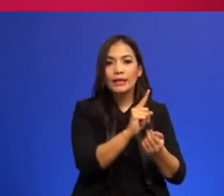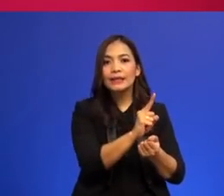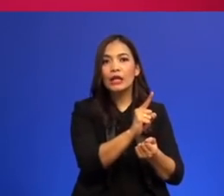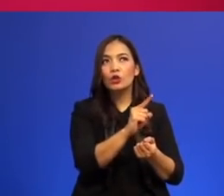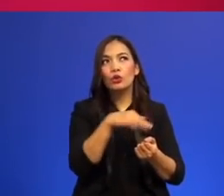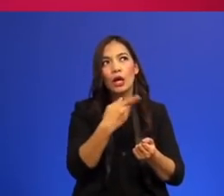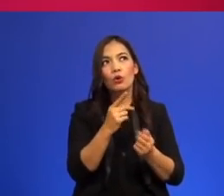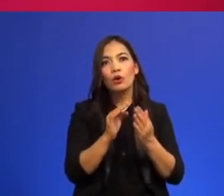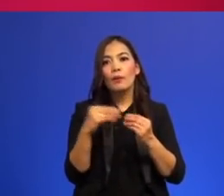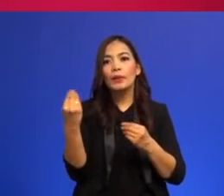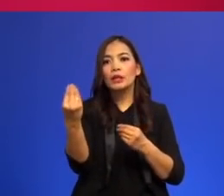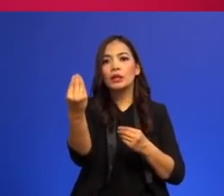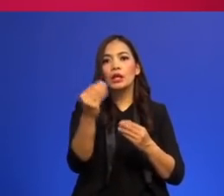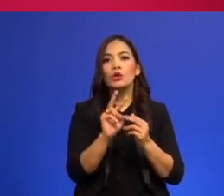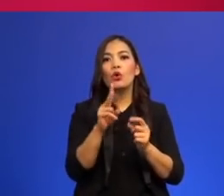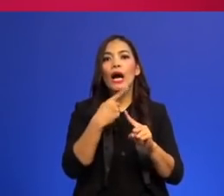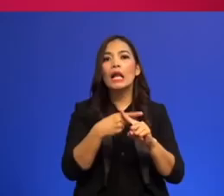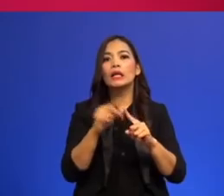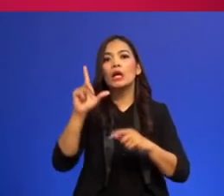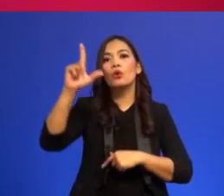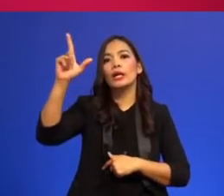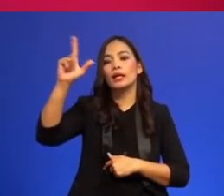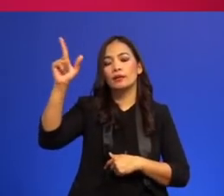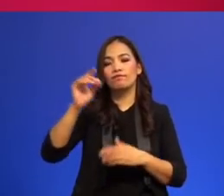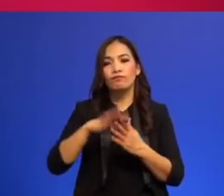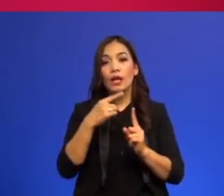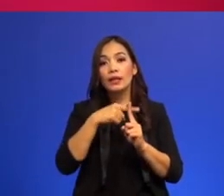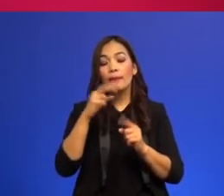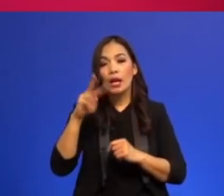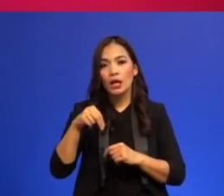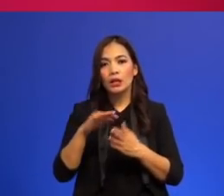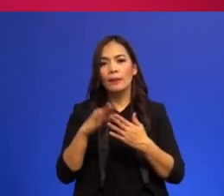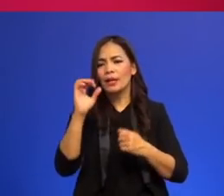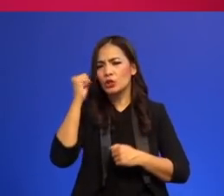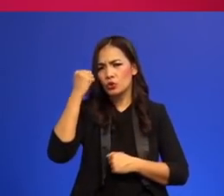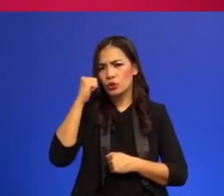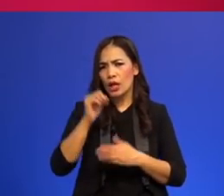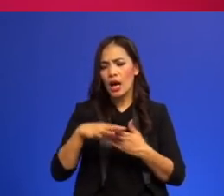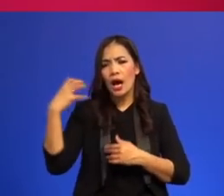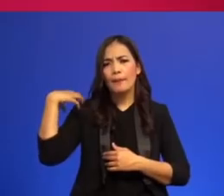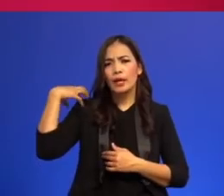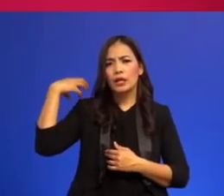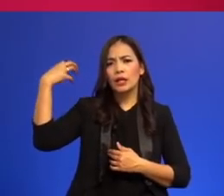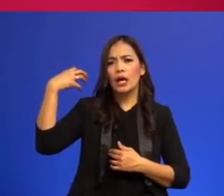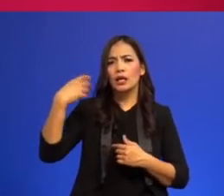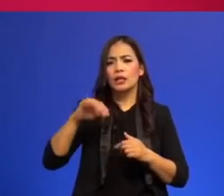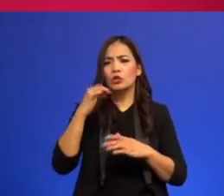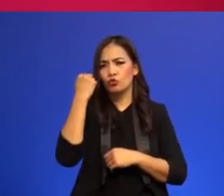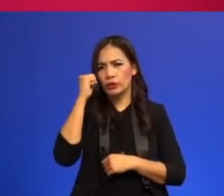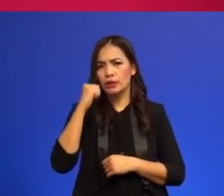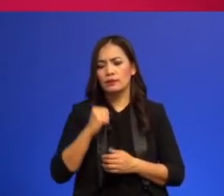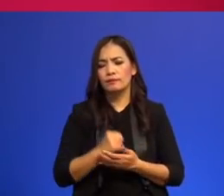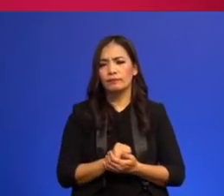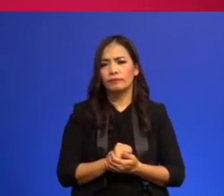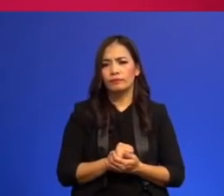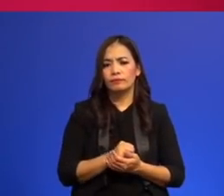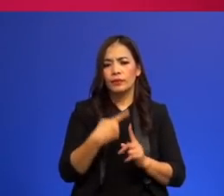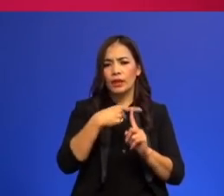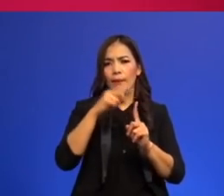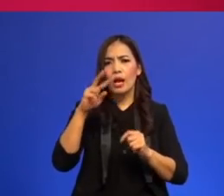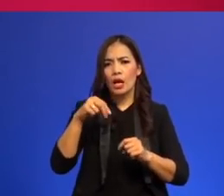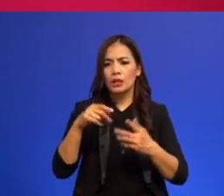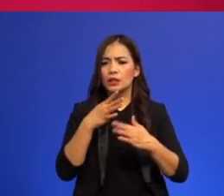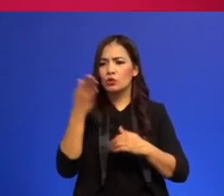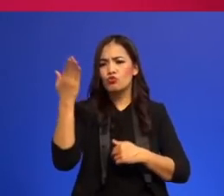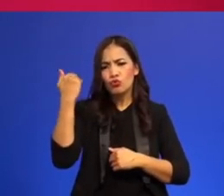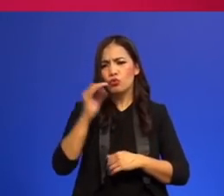keluar negeri. Bisa tak? Mungkin tambah hari tambah susah kali ya. Amerika saja juga tambah sulit. Mungkin juga tidak